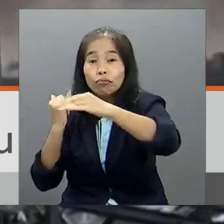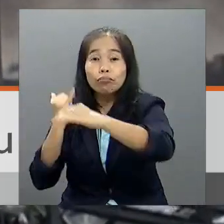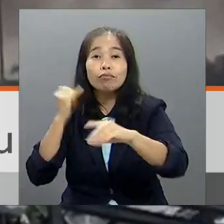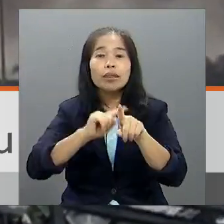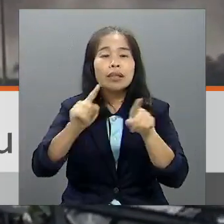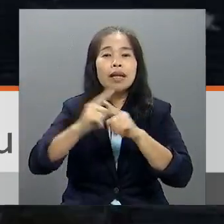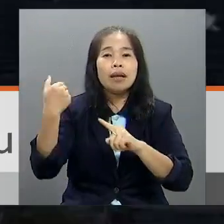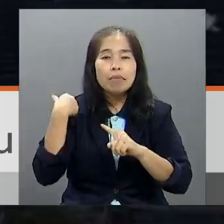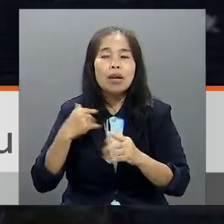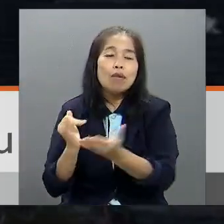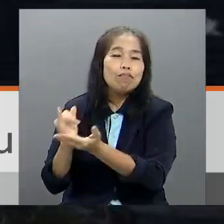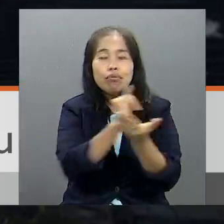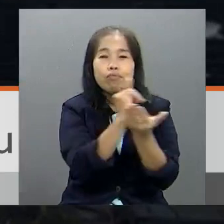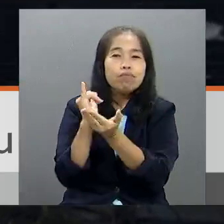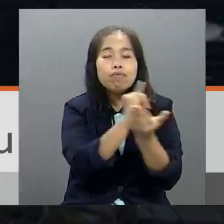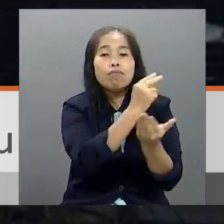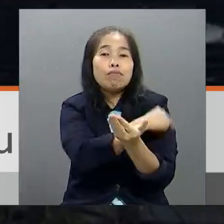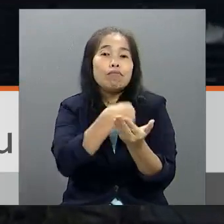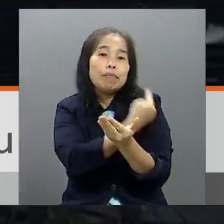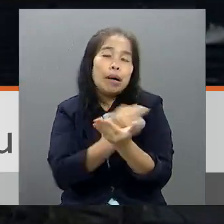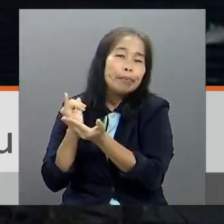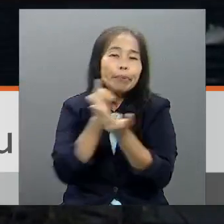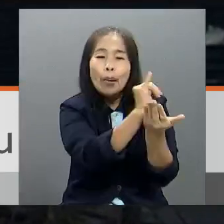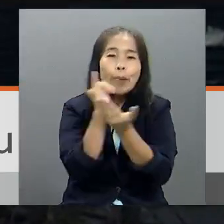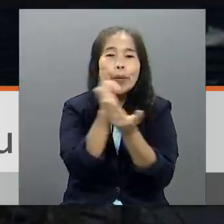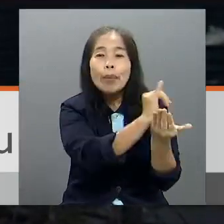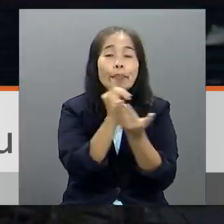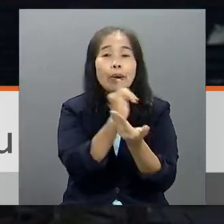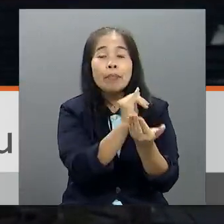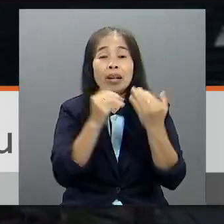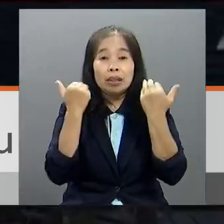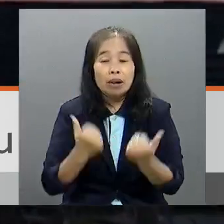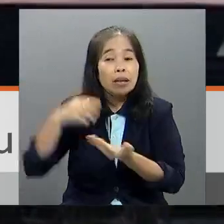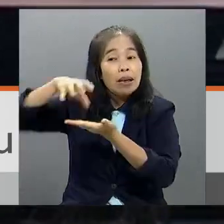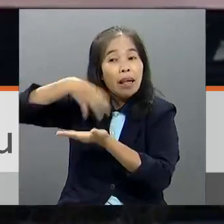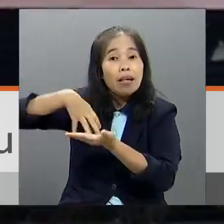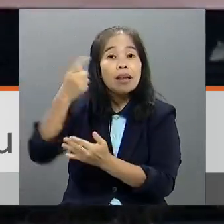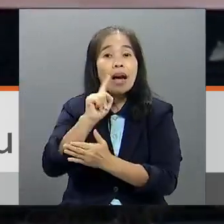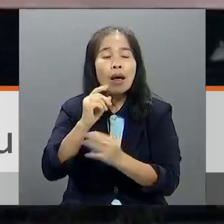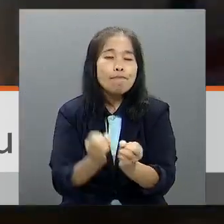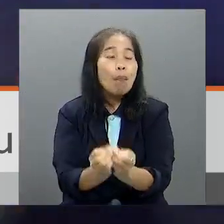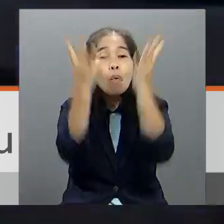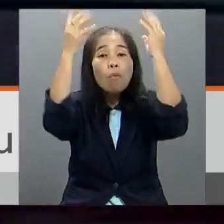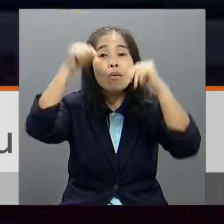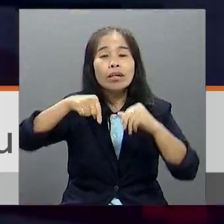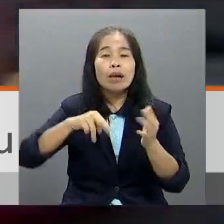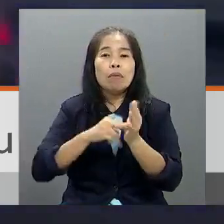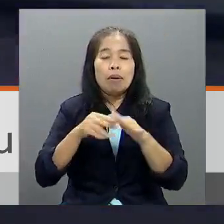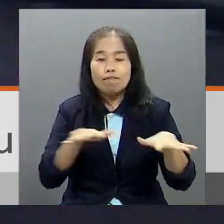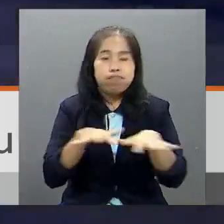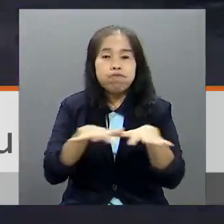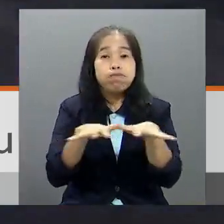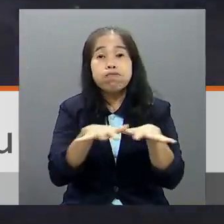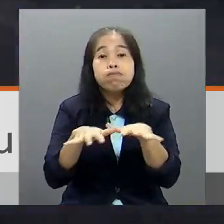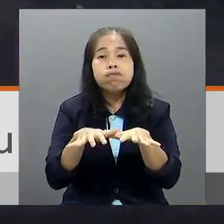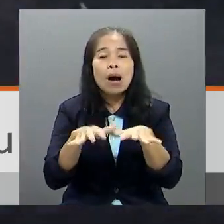เลียงผู้ที่ได้รับบาดเจ็บส่งโรงพยาบาลขณะที่มีรายงานนะคะว่าแรงระเบิดทำให้พื้นดินเกิดสั่นไหวเทียบได้กับแผ่นดิน